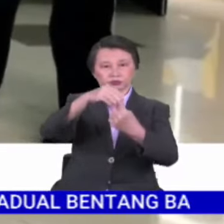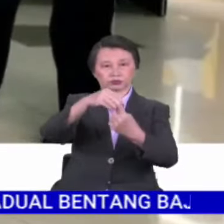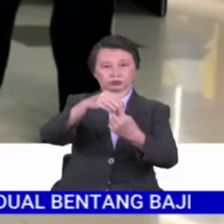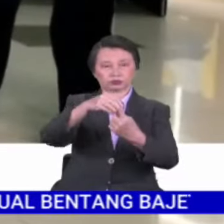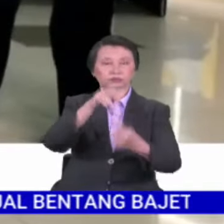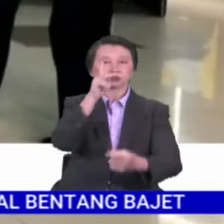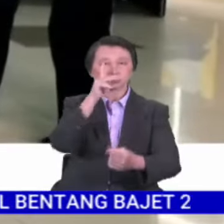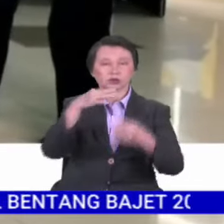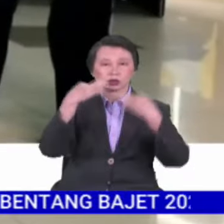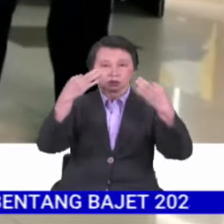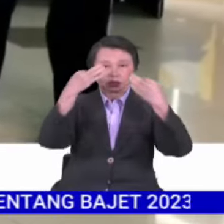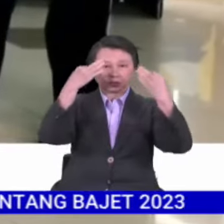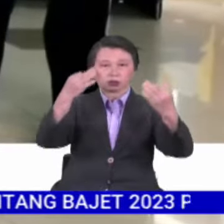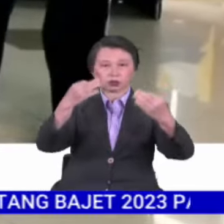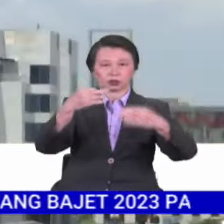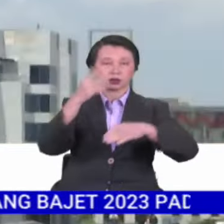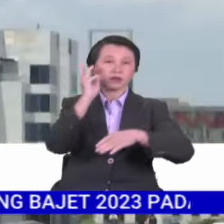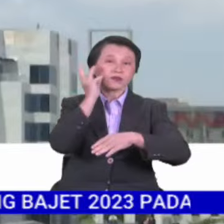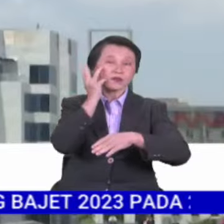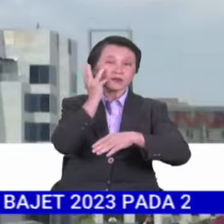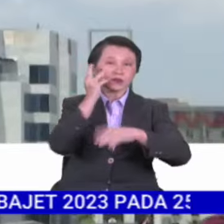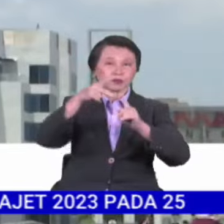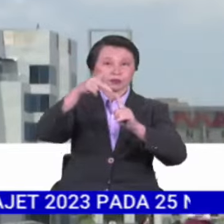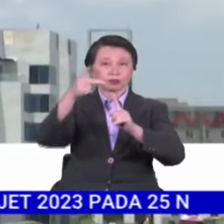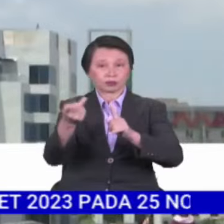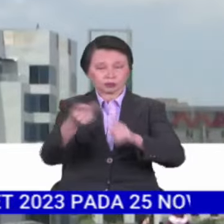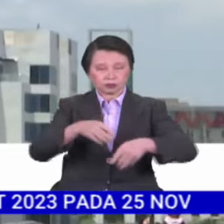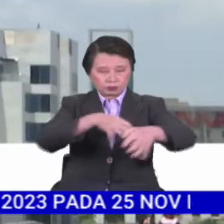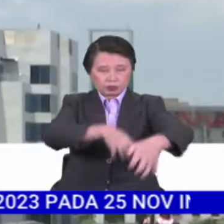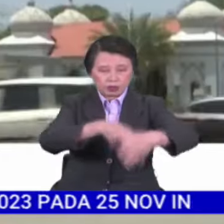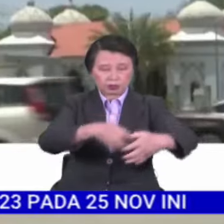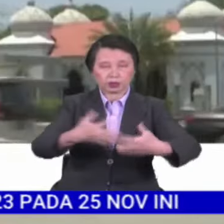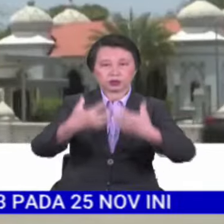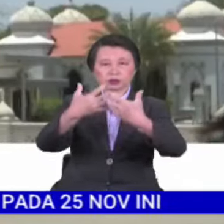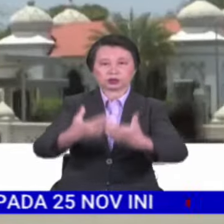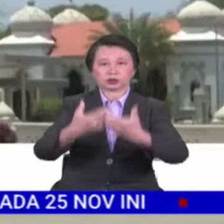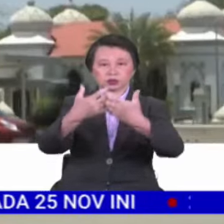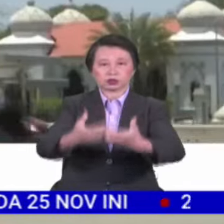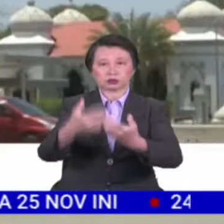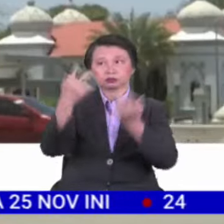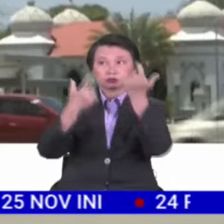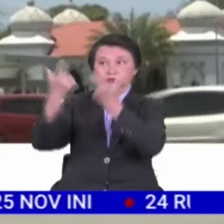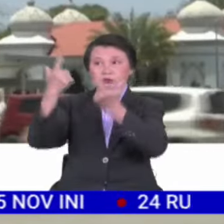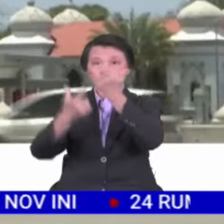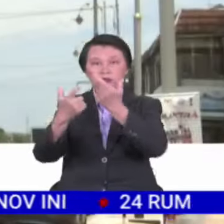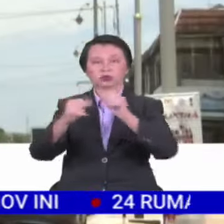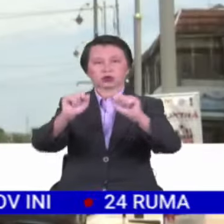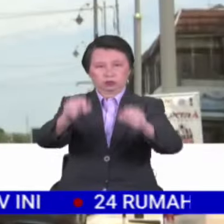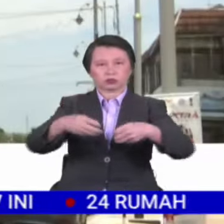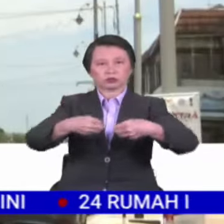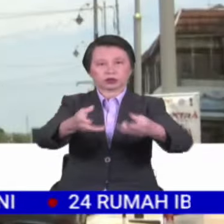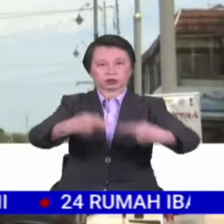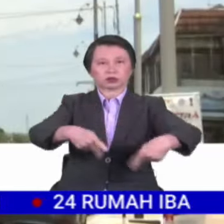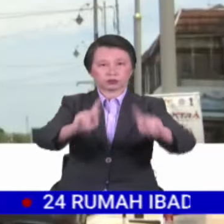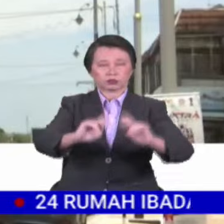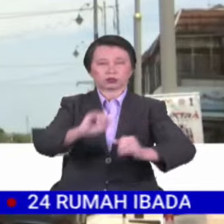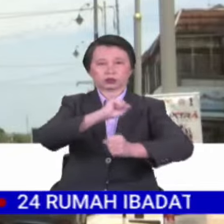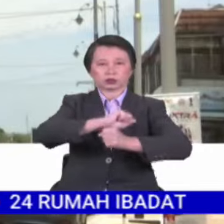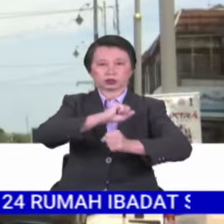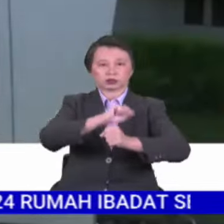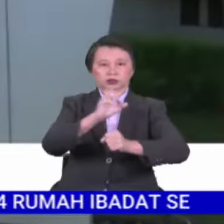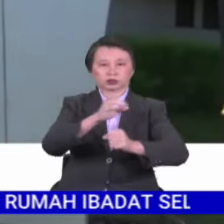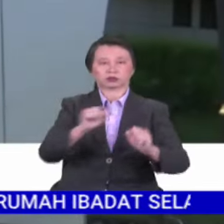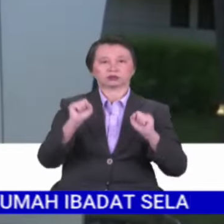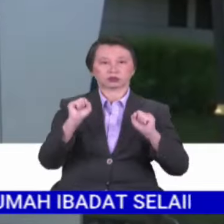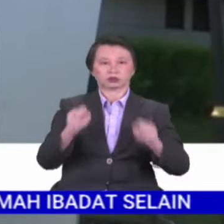negeri Kedah yang terkenal di lapang padi, negeri perindustrian, pertanian, perkilangan dan sektor pelancongan yang mampu memberi peluang pekerjaan